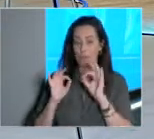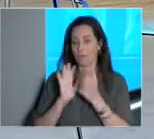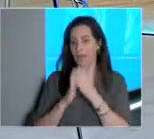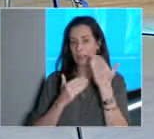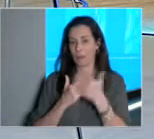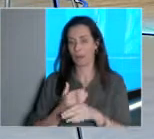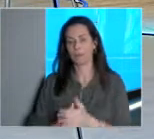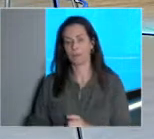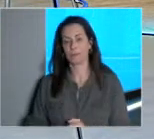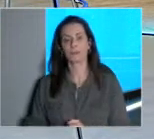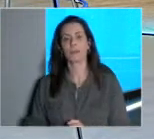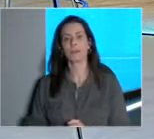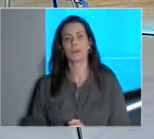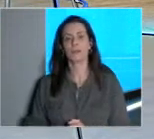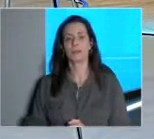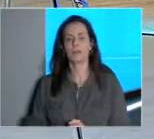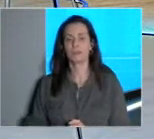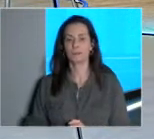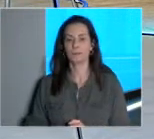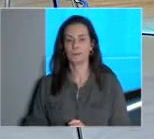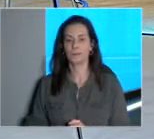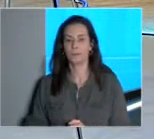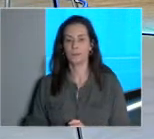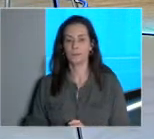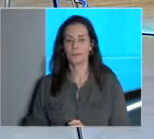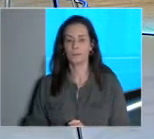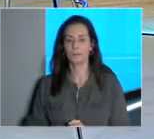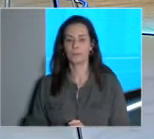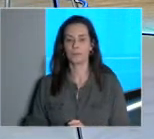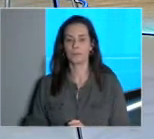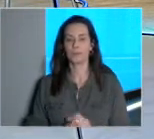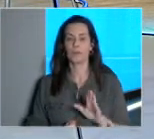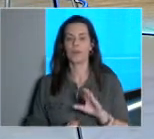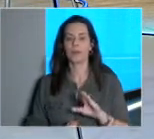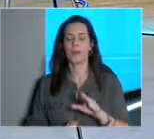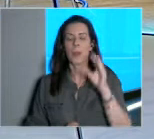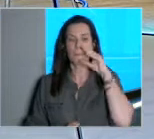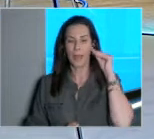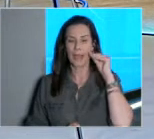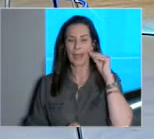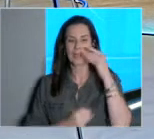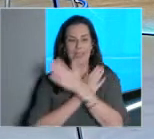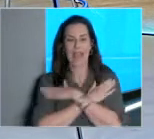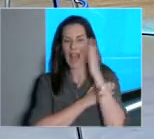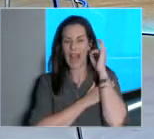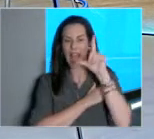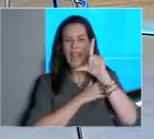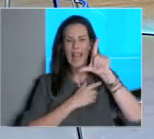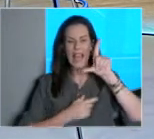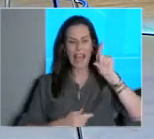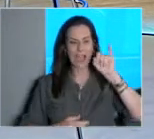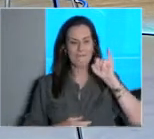מאחוריהם. כן, טוב. טוב, אז לנושא הבא, האיחוד בין אורלי לוי לאמיר פרץ ממשיך לעורר תהיות